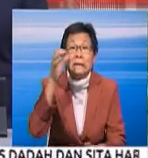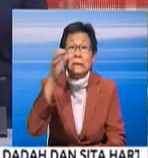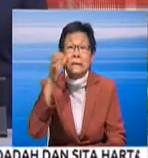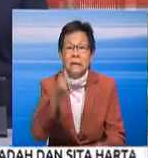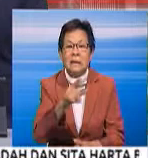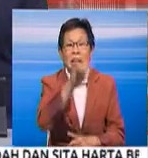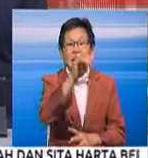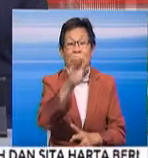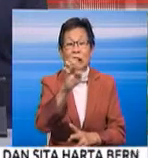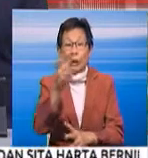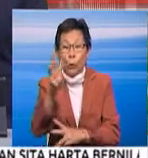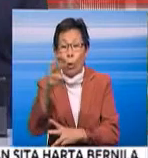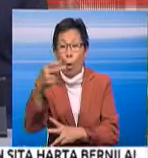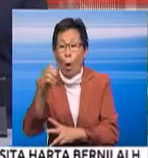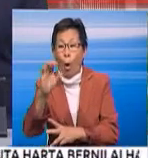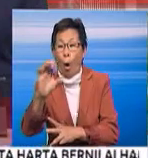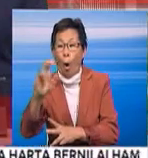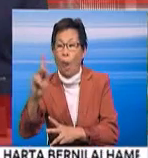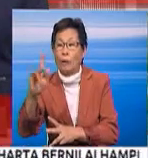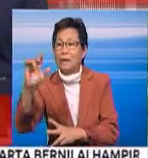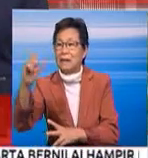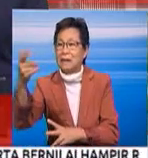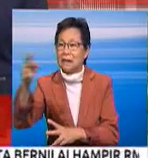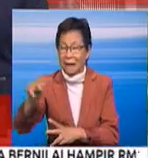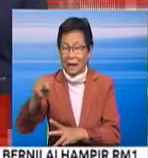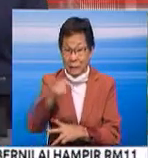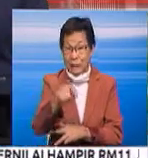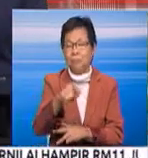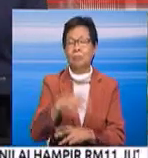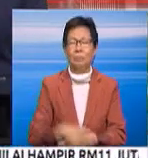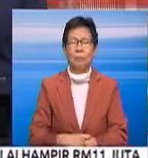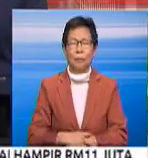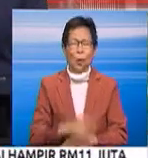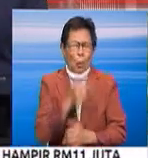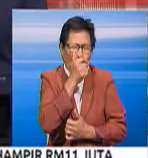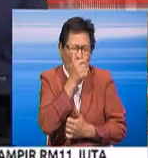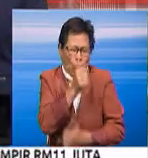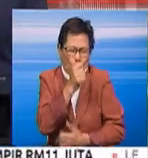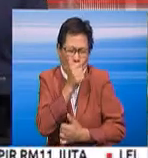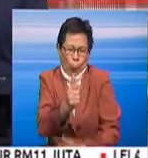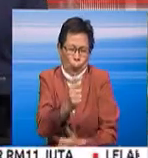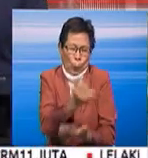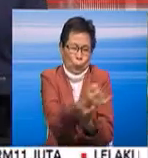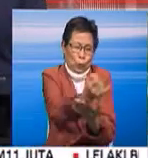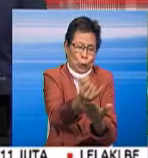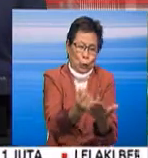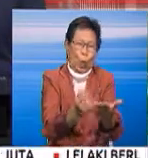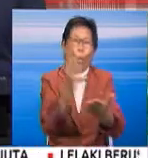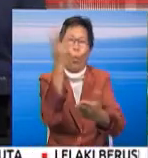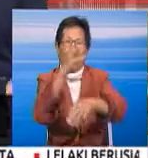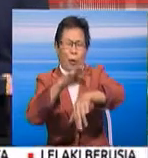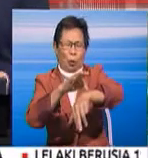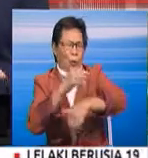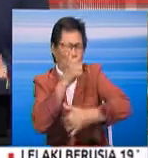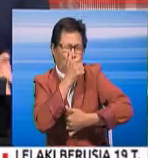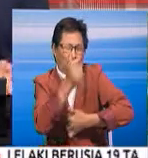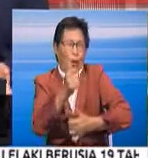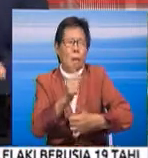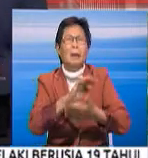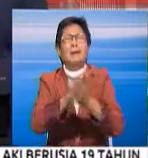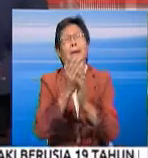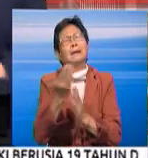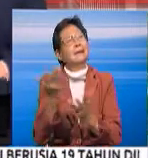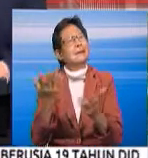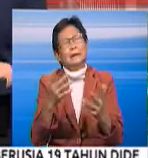Yu Hoxing atau lebih dikenali sebagai Pok Chu, begitu meminati kesenian berkenaan. Ia sudah menjadi darah